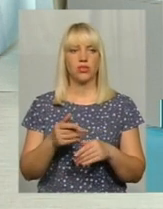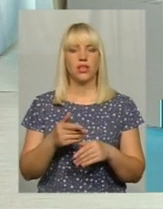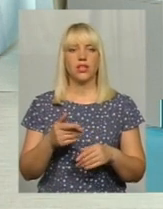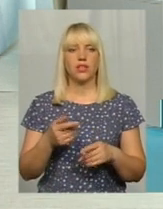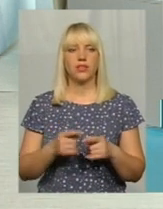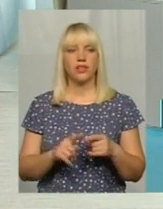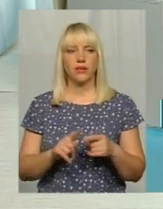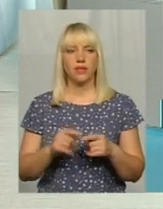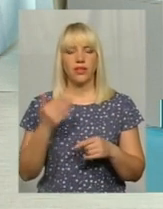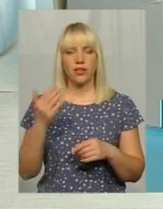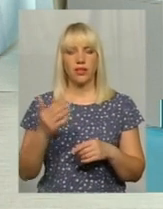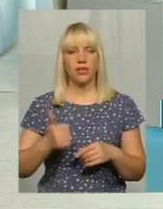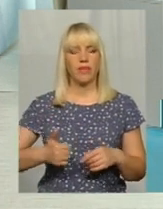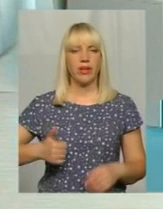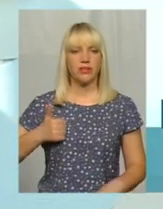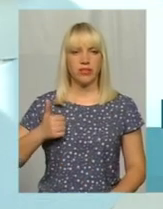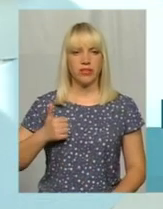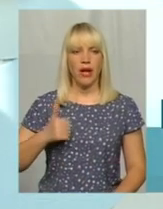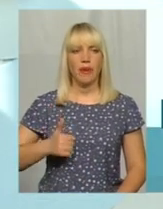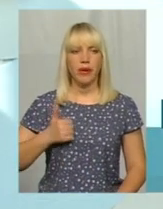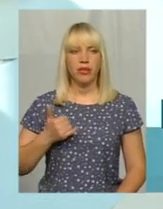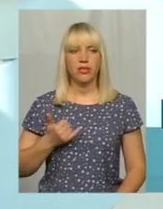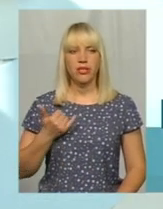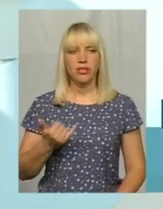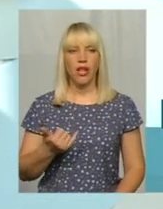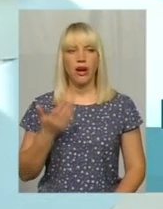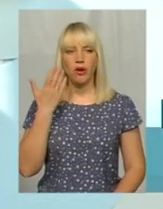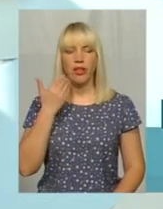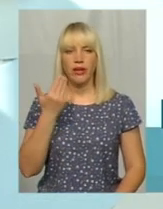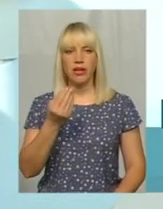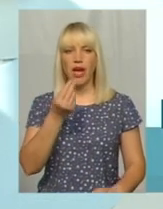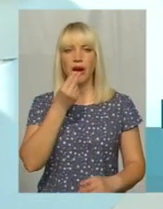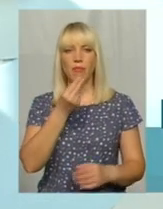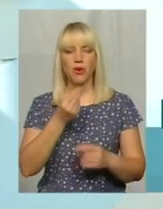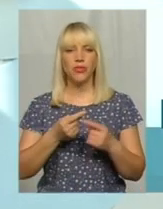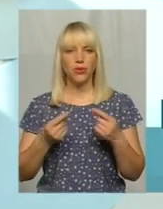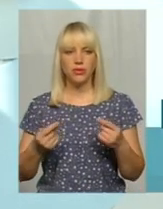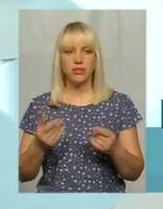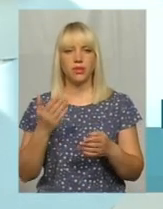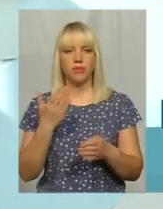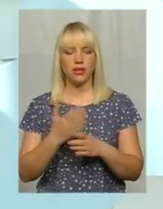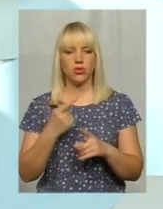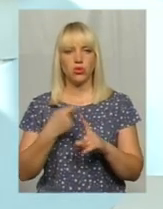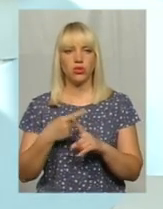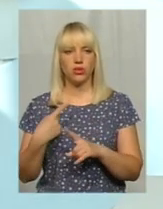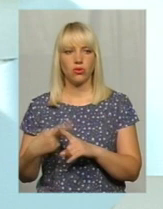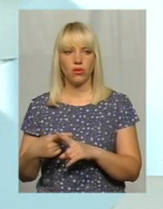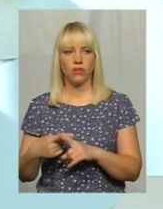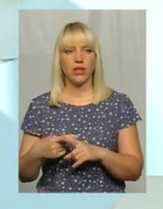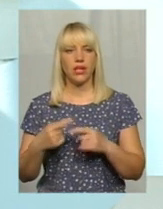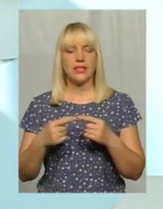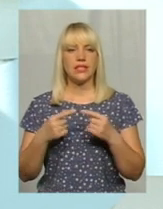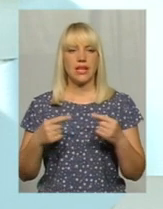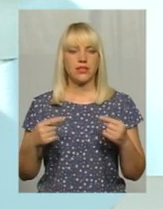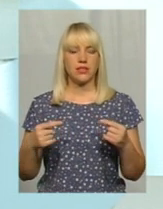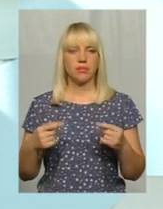і їхній престиж, оскільки коли їхня продукція має додатковий засіб